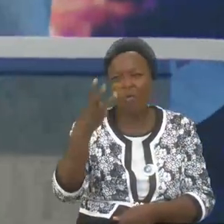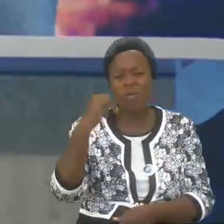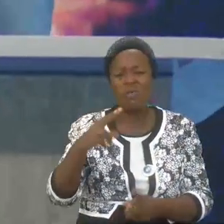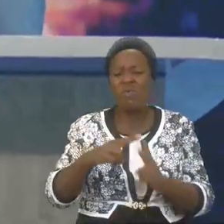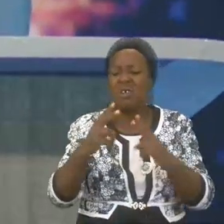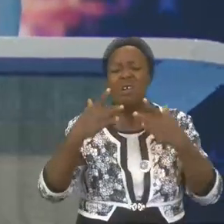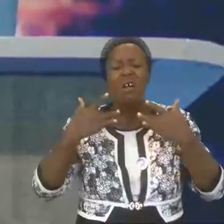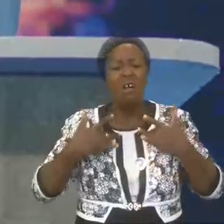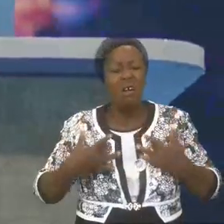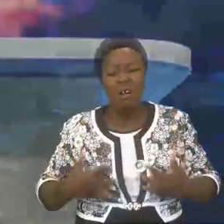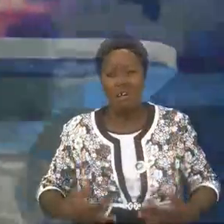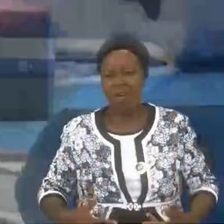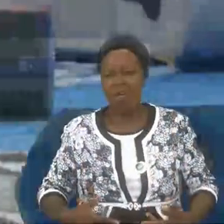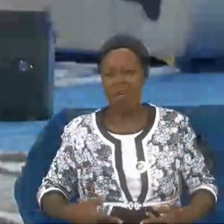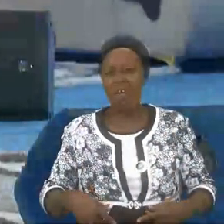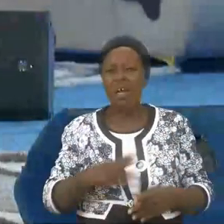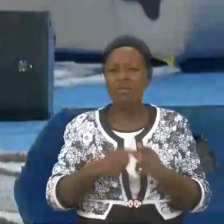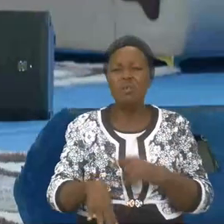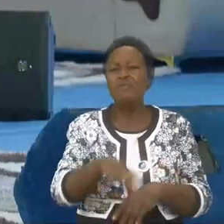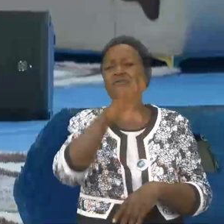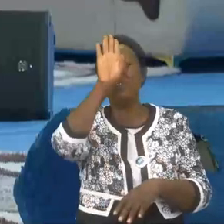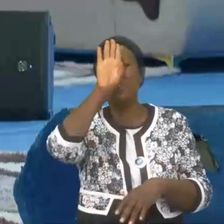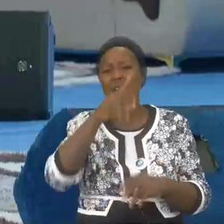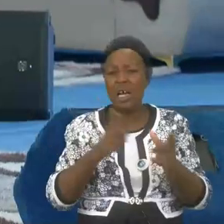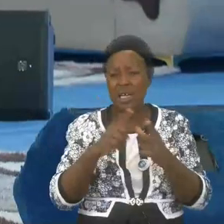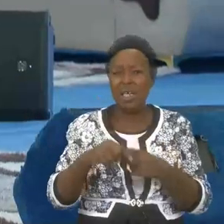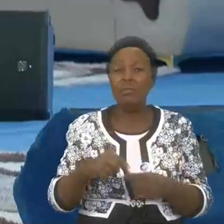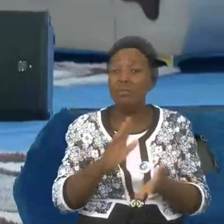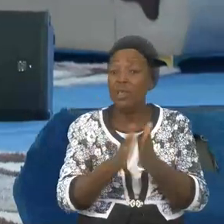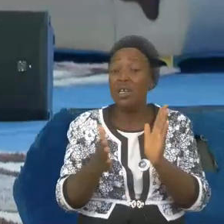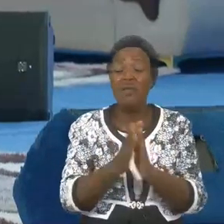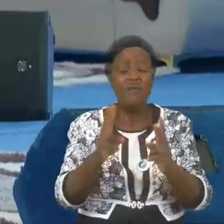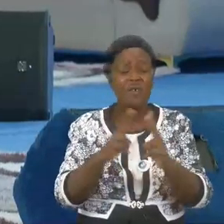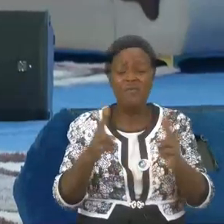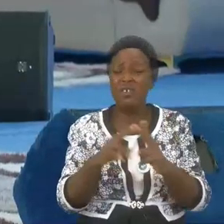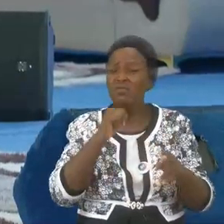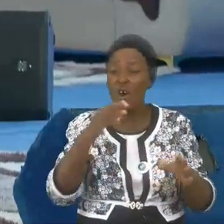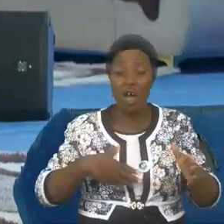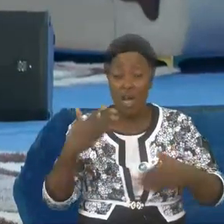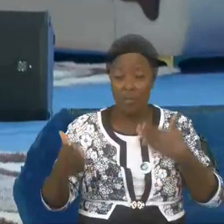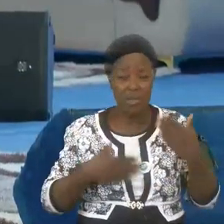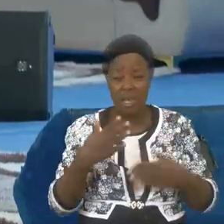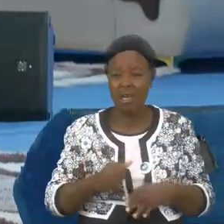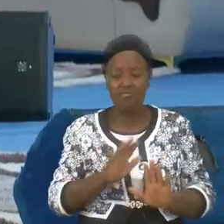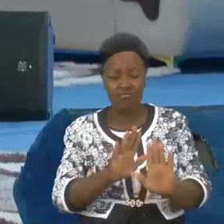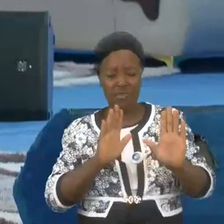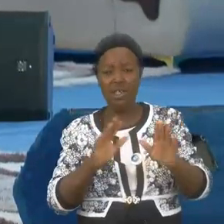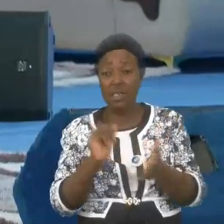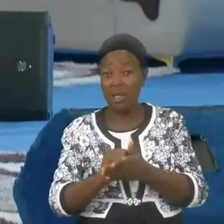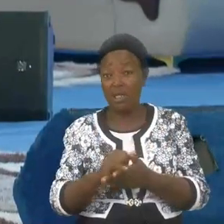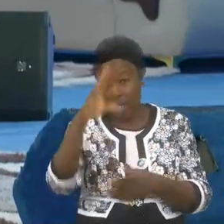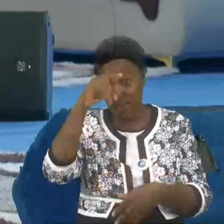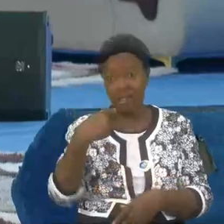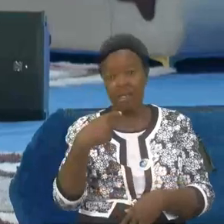L'homme était si frustré, triste et effrayé qu'on lui a dit,